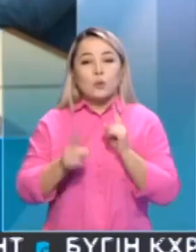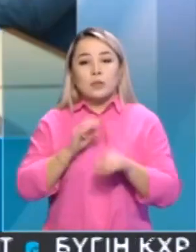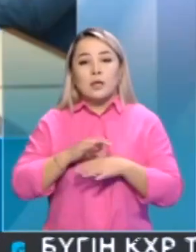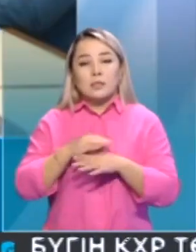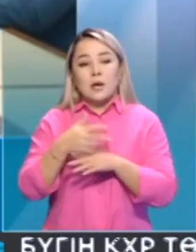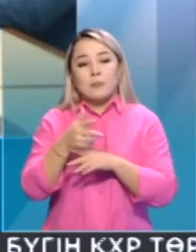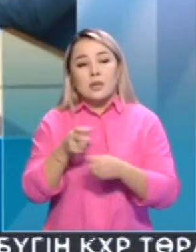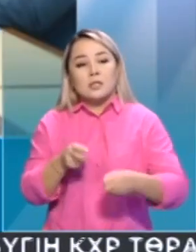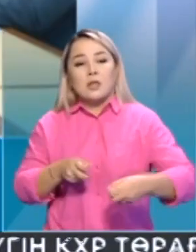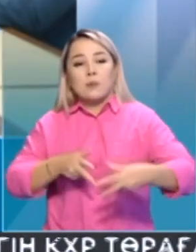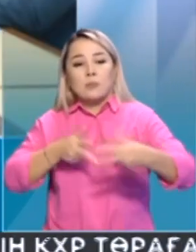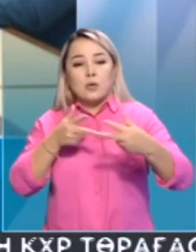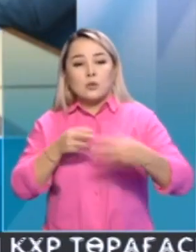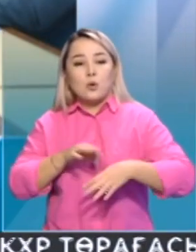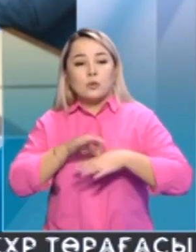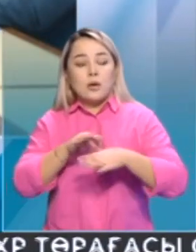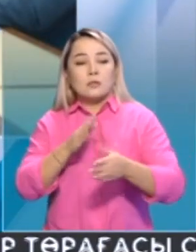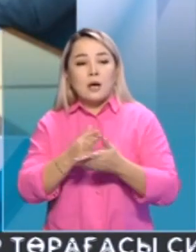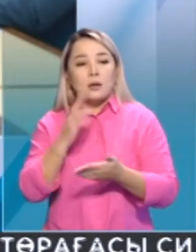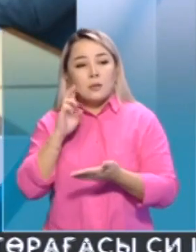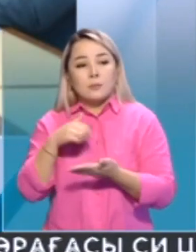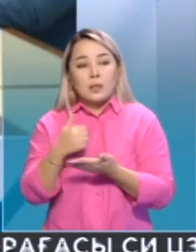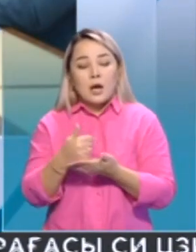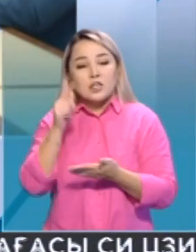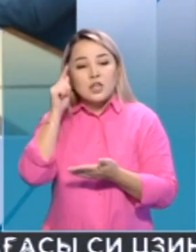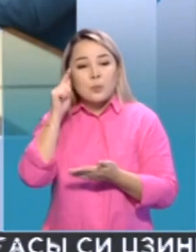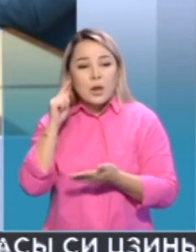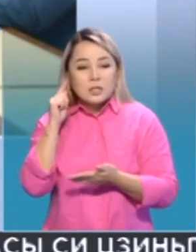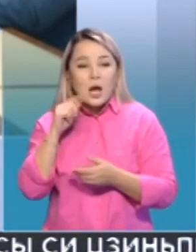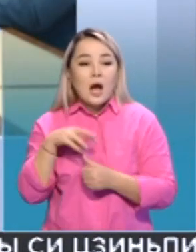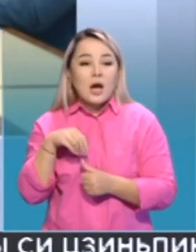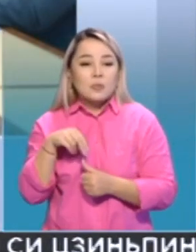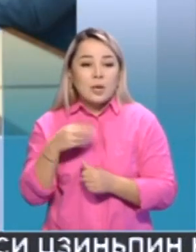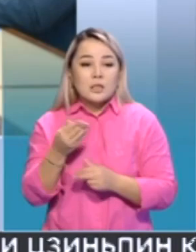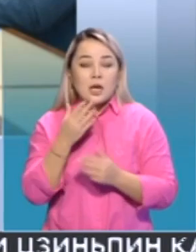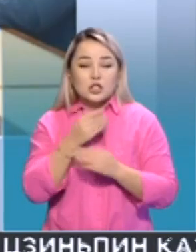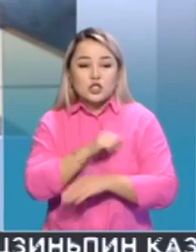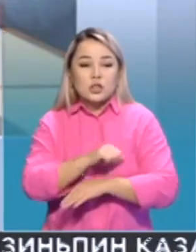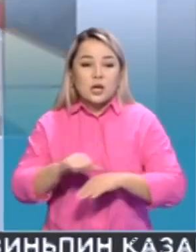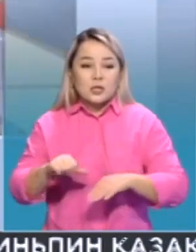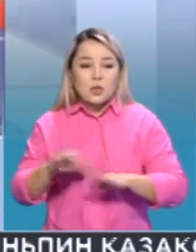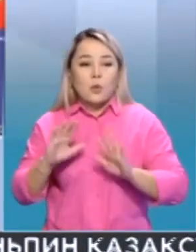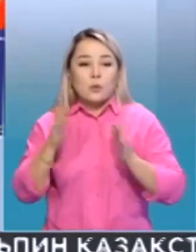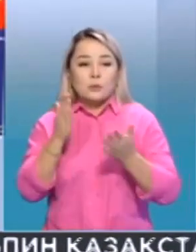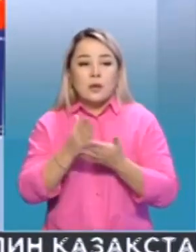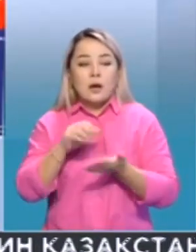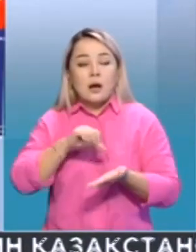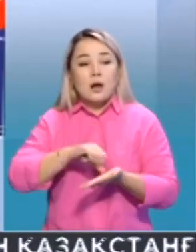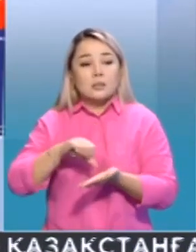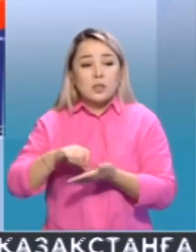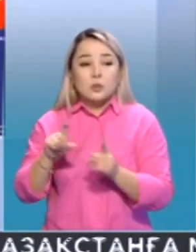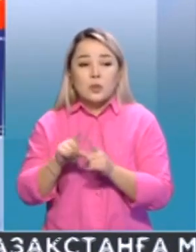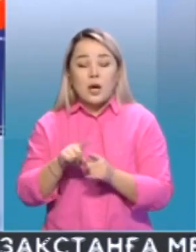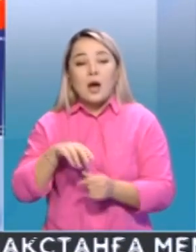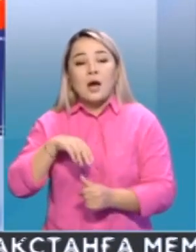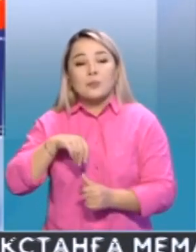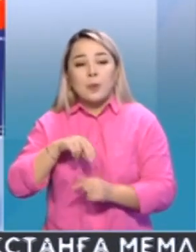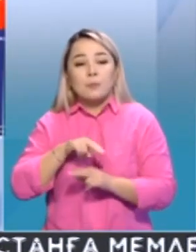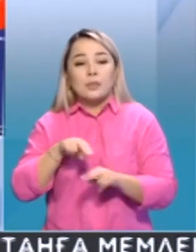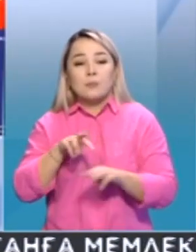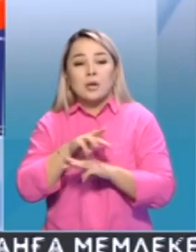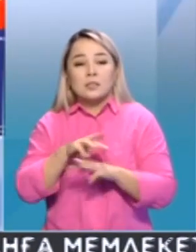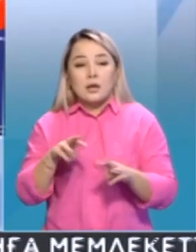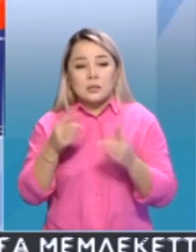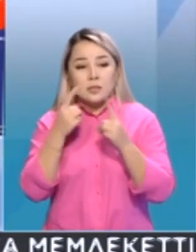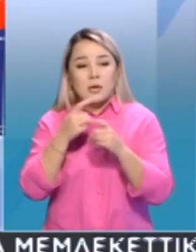бейне байланыс режимінде өтті. Мемлекет басшылары Әзербайжан-Армян мемлекеттік шекарасында болған оқиғаларға қатысты Армения